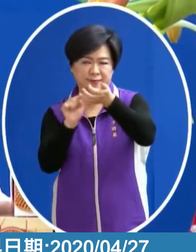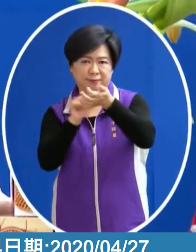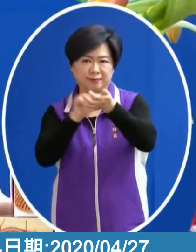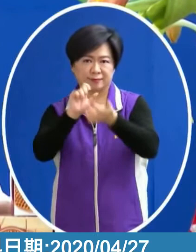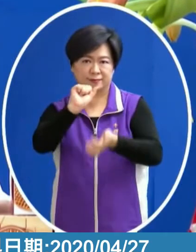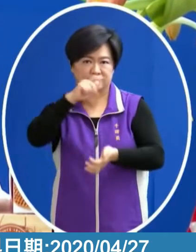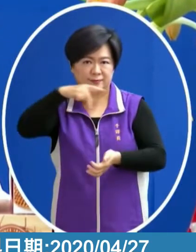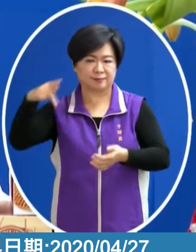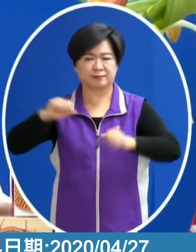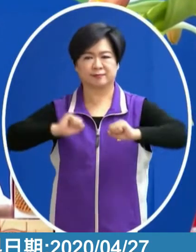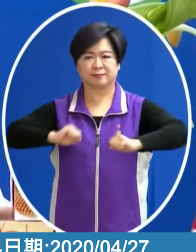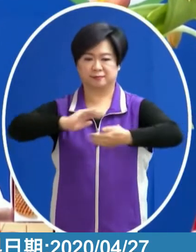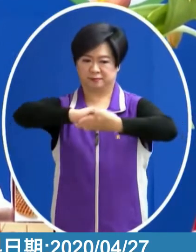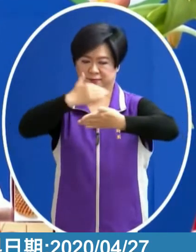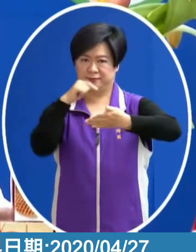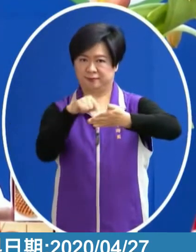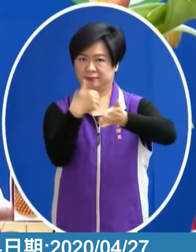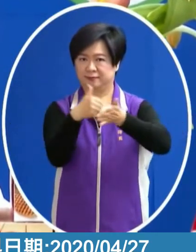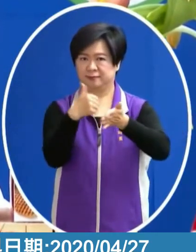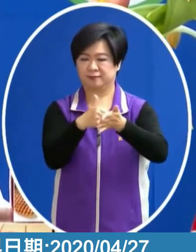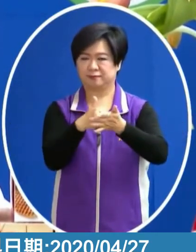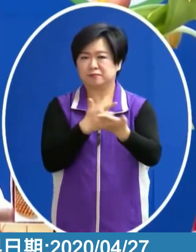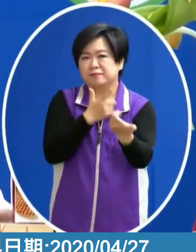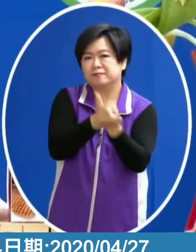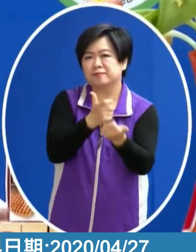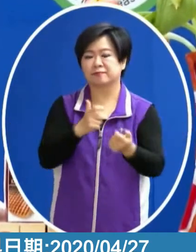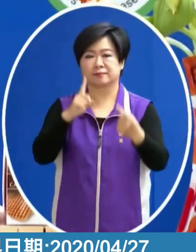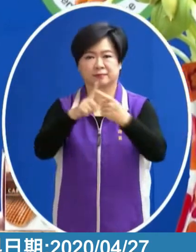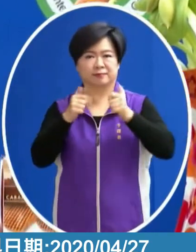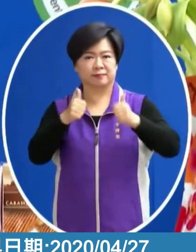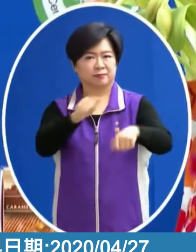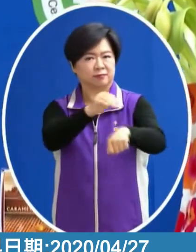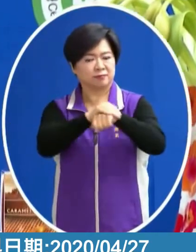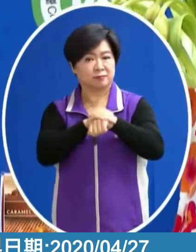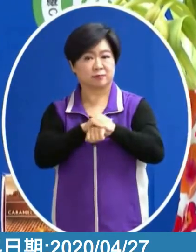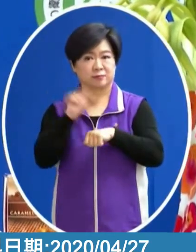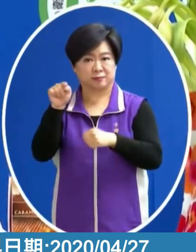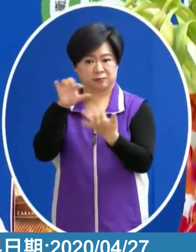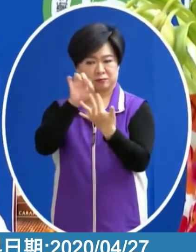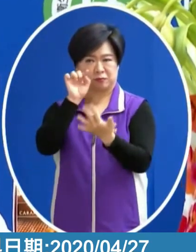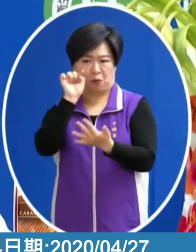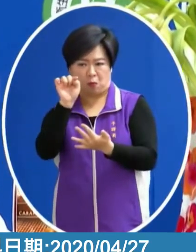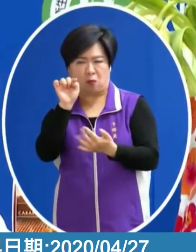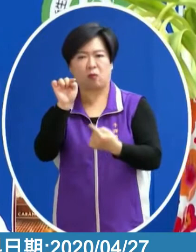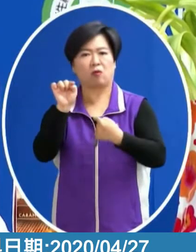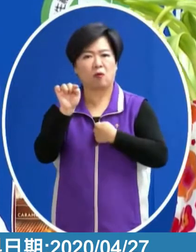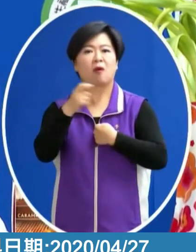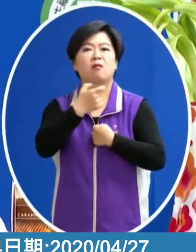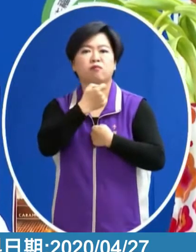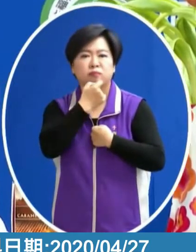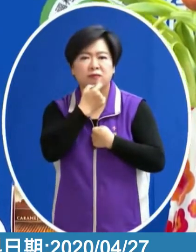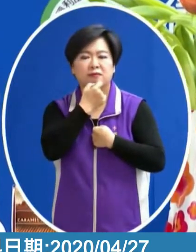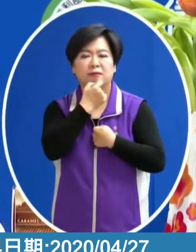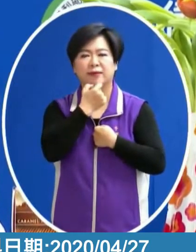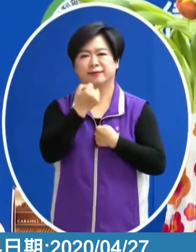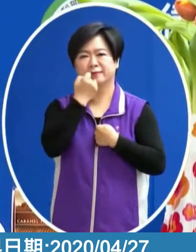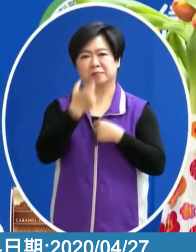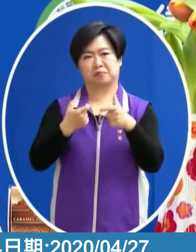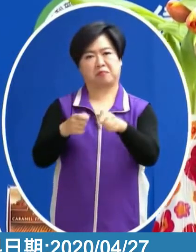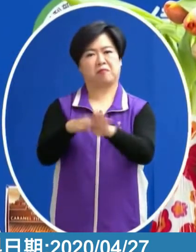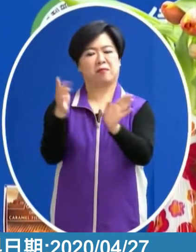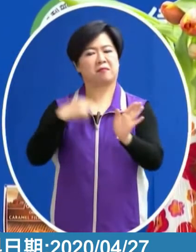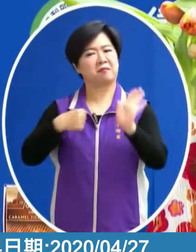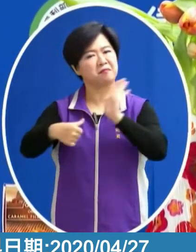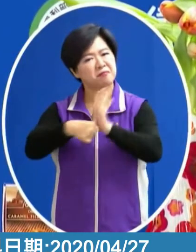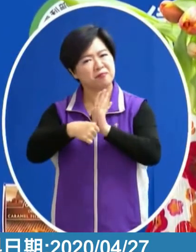我们健康存折的图示，然后点选响应人道救援，按下我愿意。我们现在